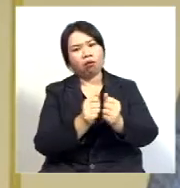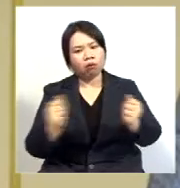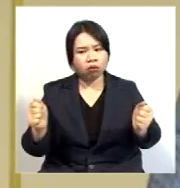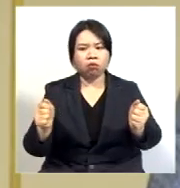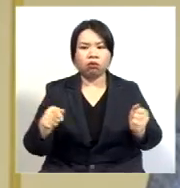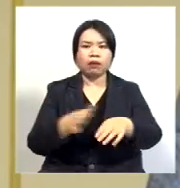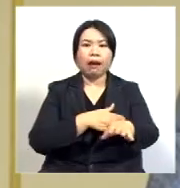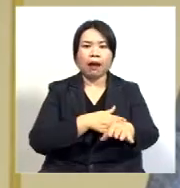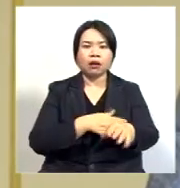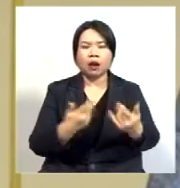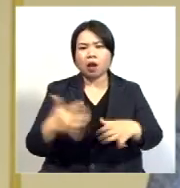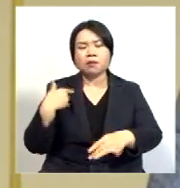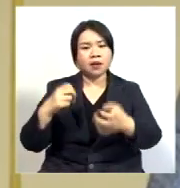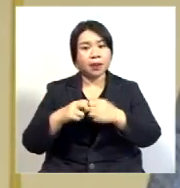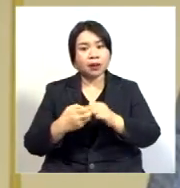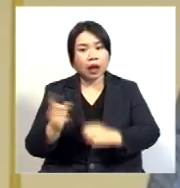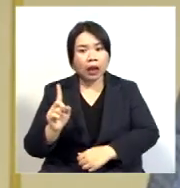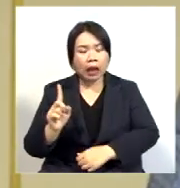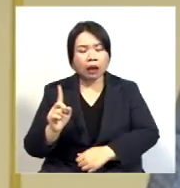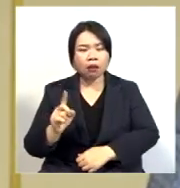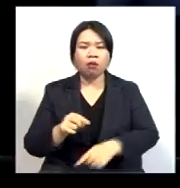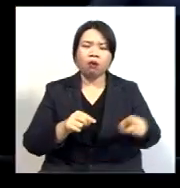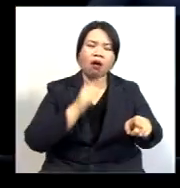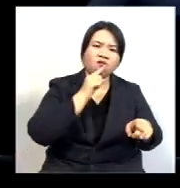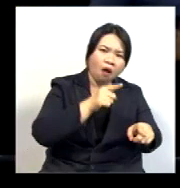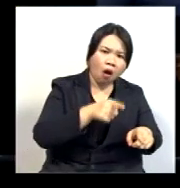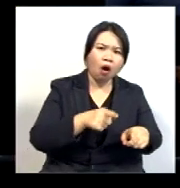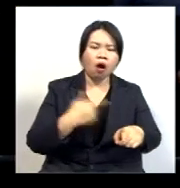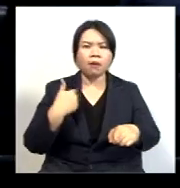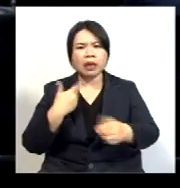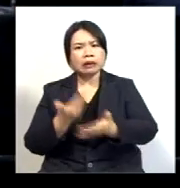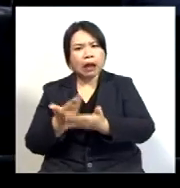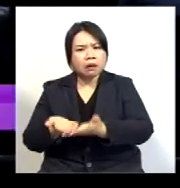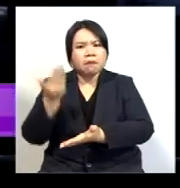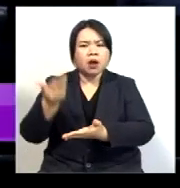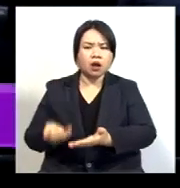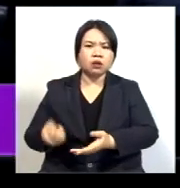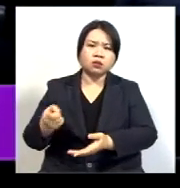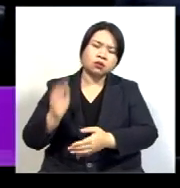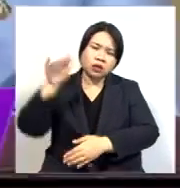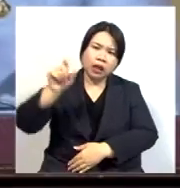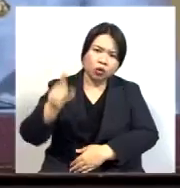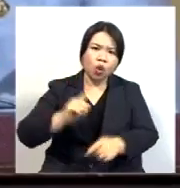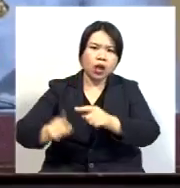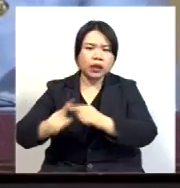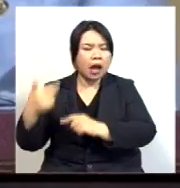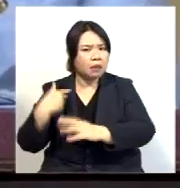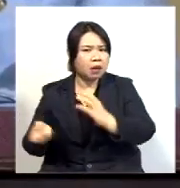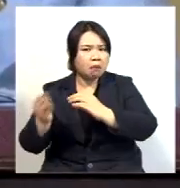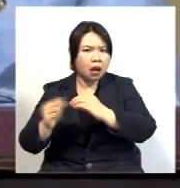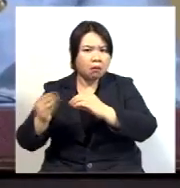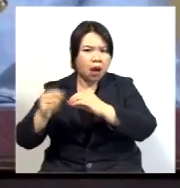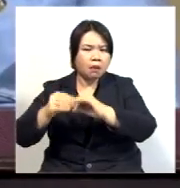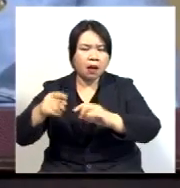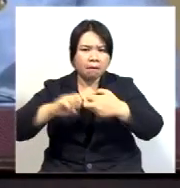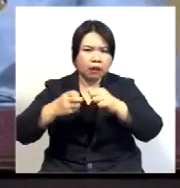หลังจากนั้นเนี่ยก็ยังมีปัญหาเรื่องของการฟ้องร้องเรื่องของการปรับขึ้นค่าทางด่วนค่าผ่านทางต่างๆจนสะสม